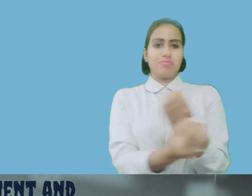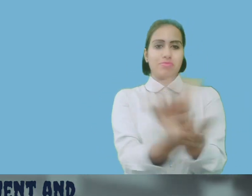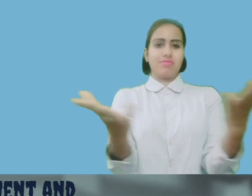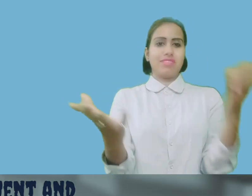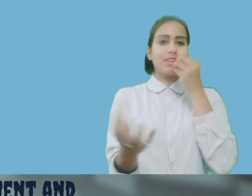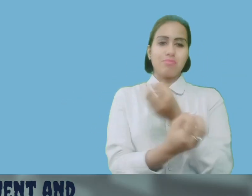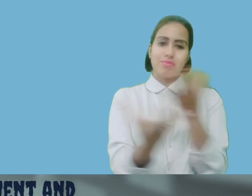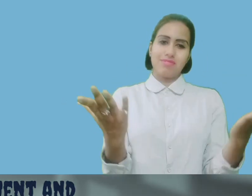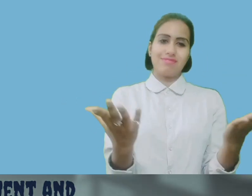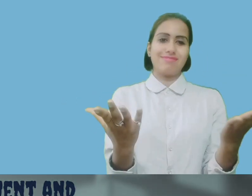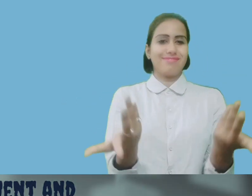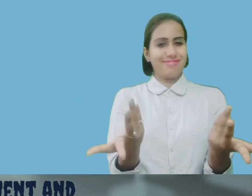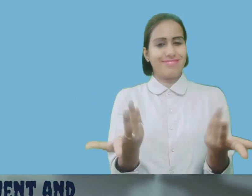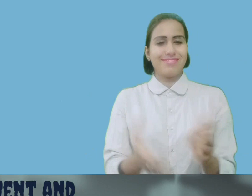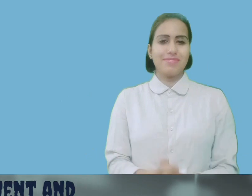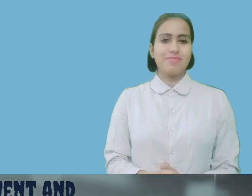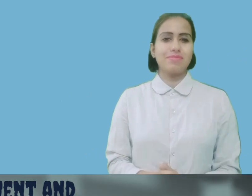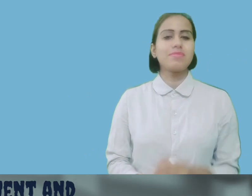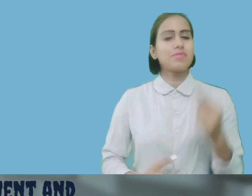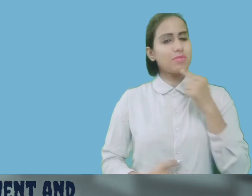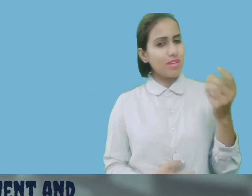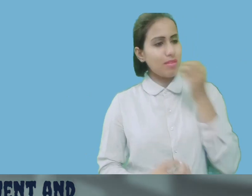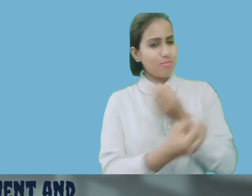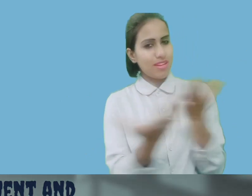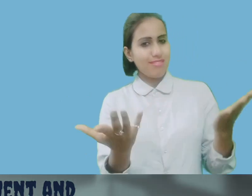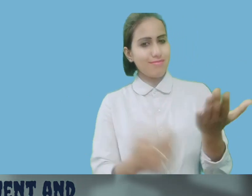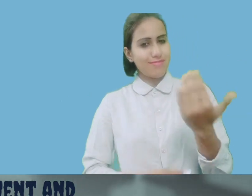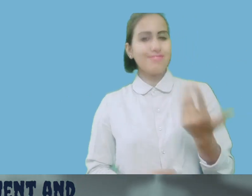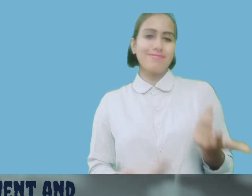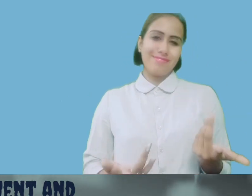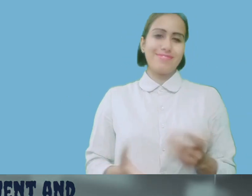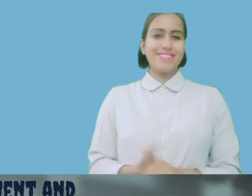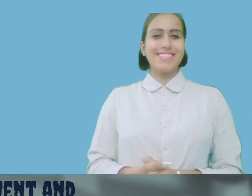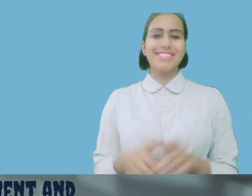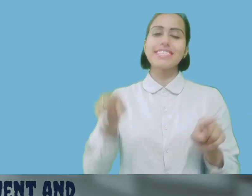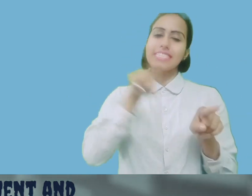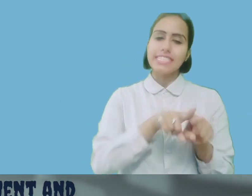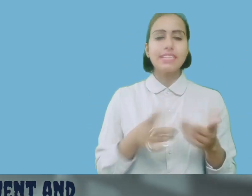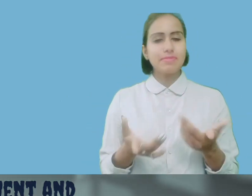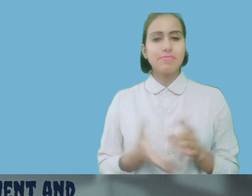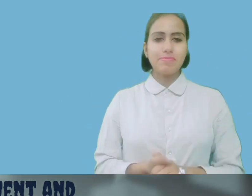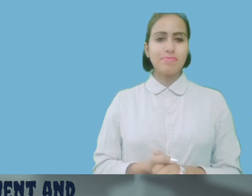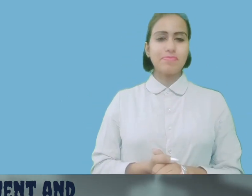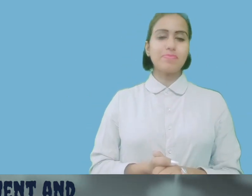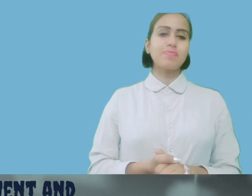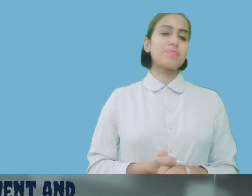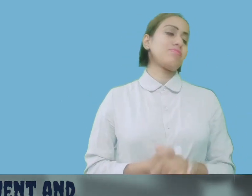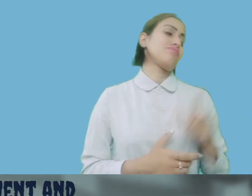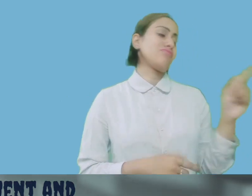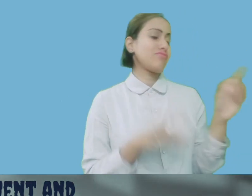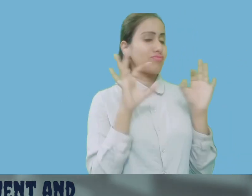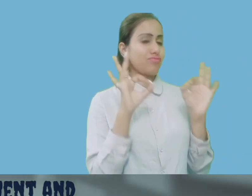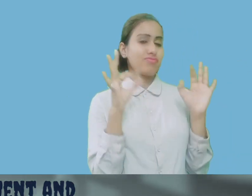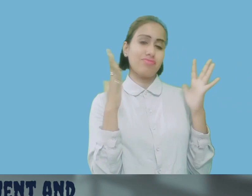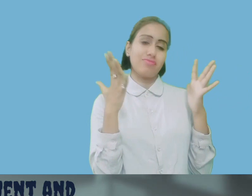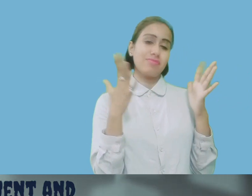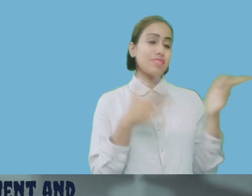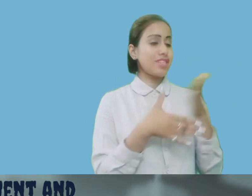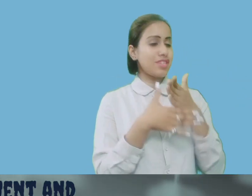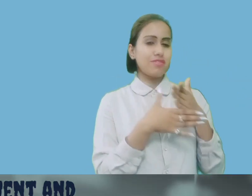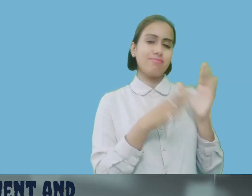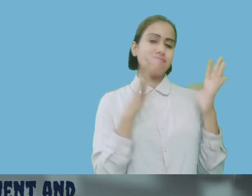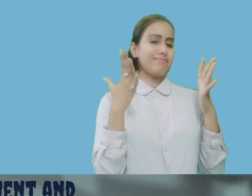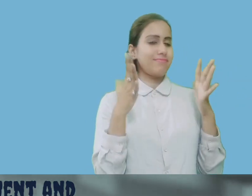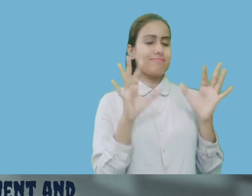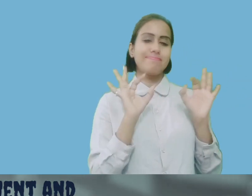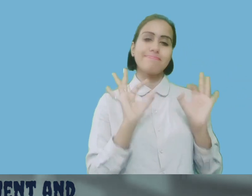तो ऐसे एक दो लोगों का नाम बताइए जो देश के बड़े लोग हैं मैंने जिनके अनुवादक के रूप में काम करने